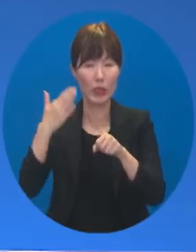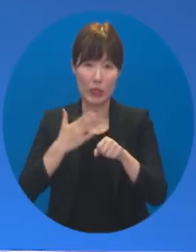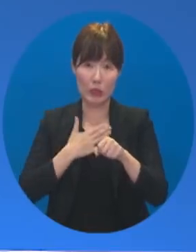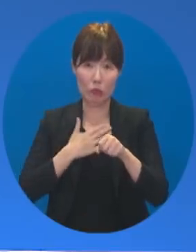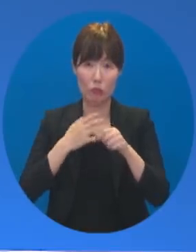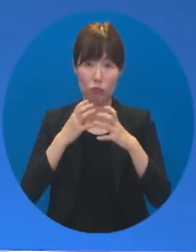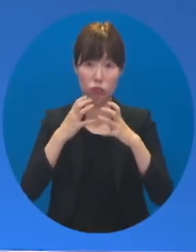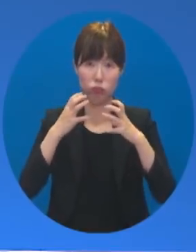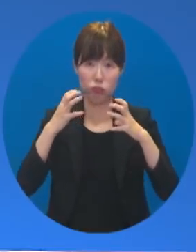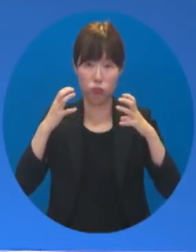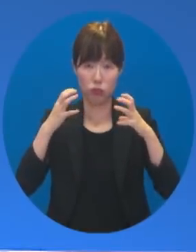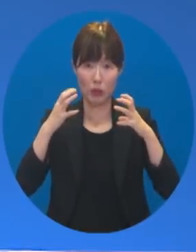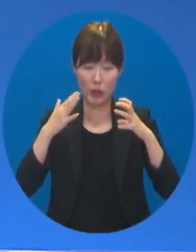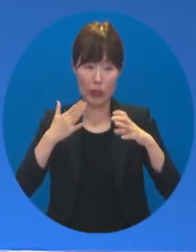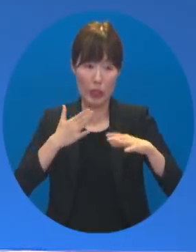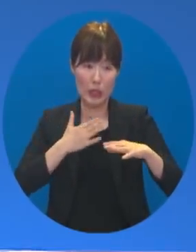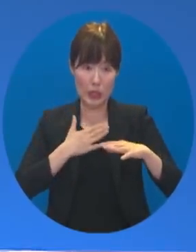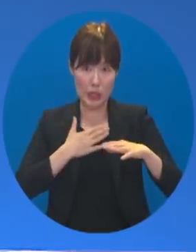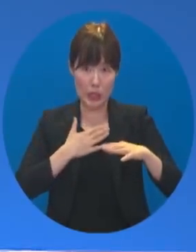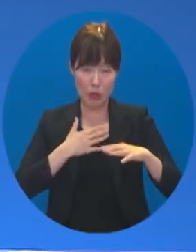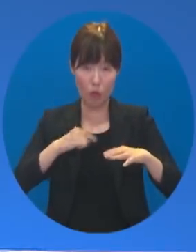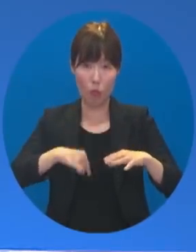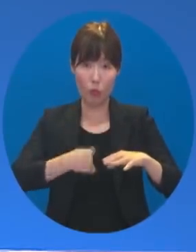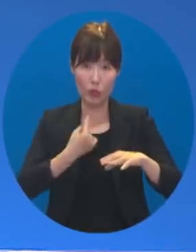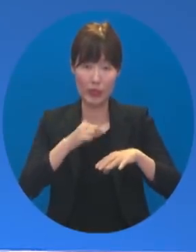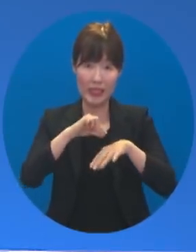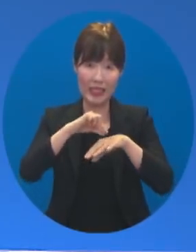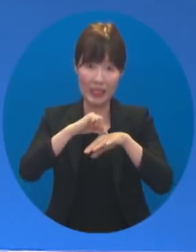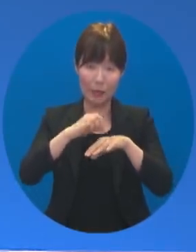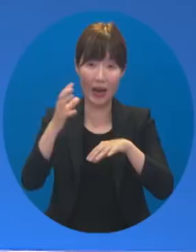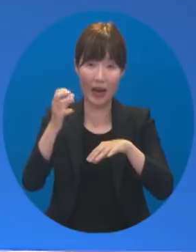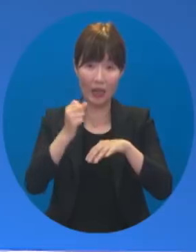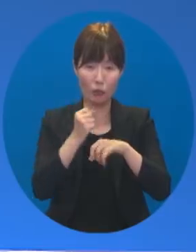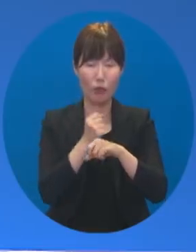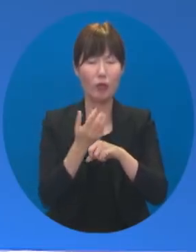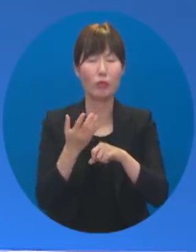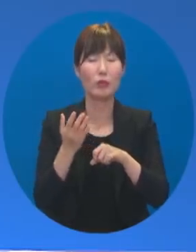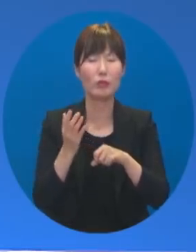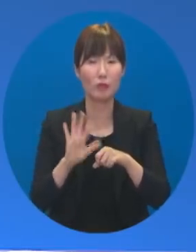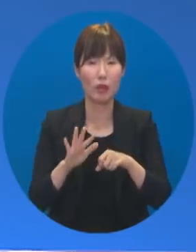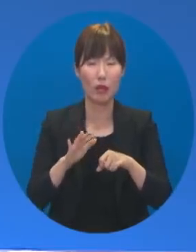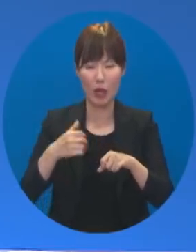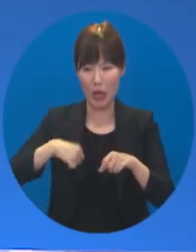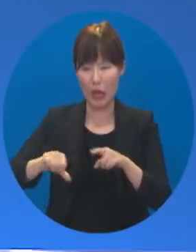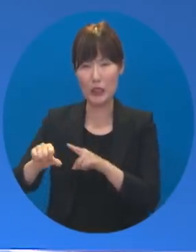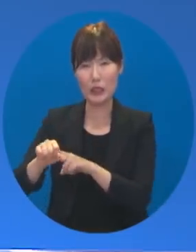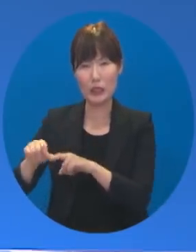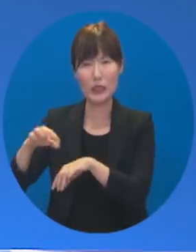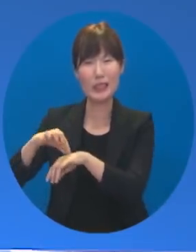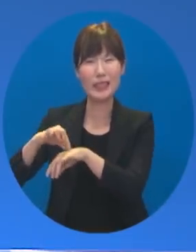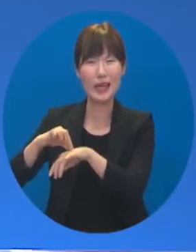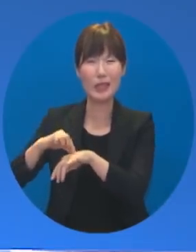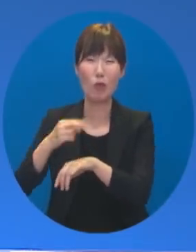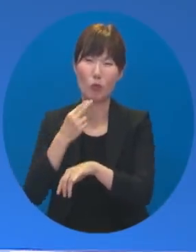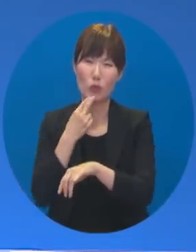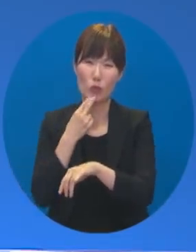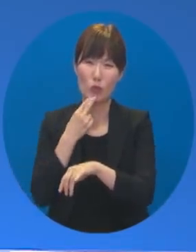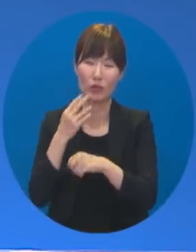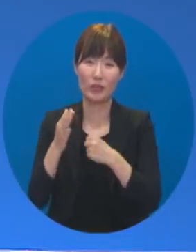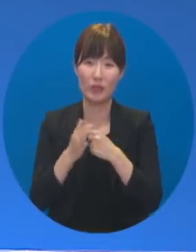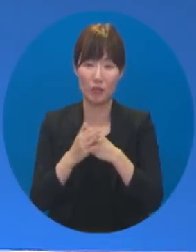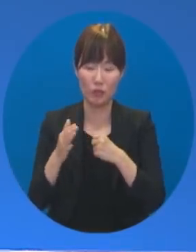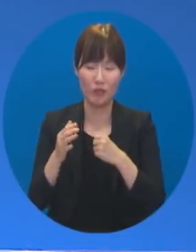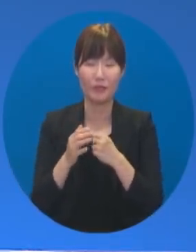했어야 되거든요. 근데 원기 지방이 없으니까 상담을 딱 갔는데 이제 그때 많이 이렇게